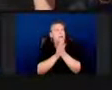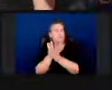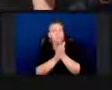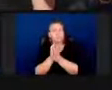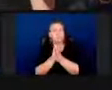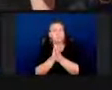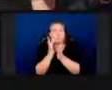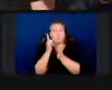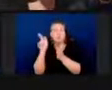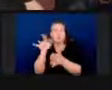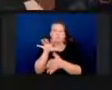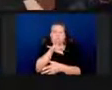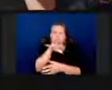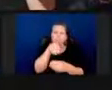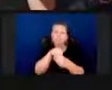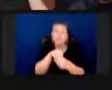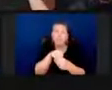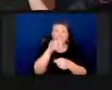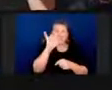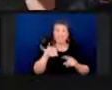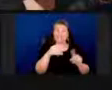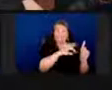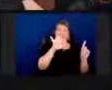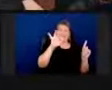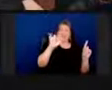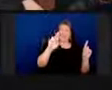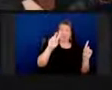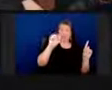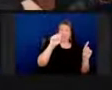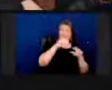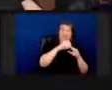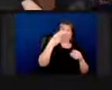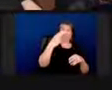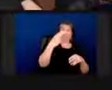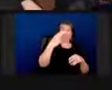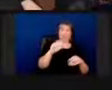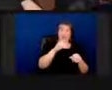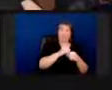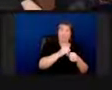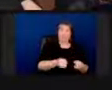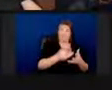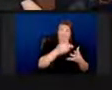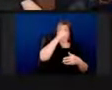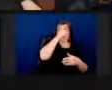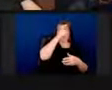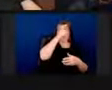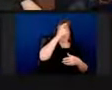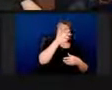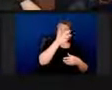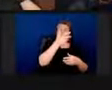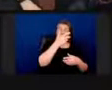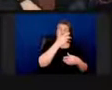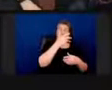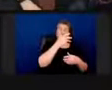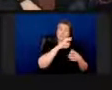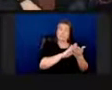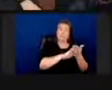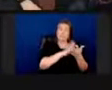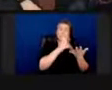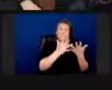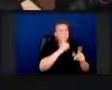كان متحمسا حول هذا الموضوع وتذكر عندما كان في